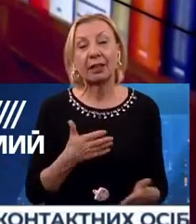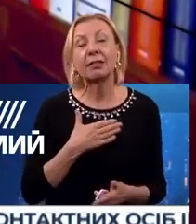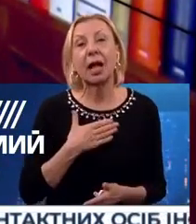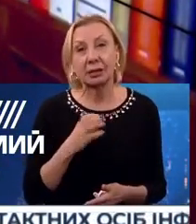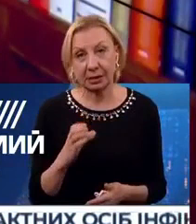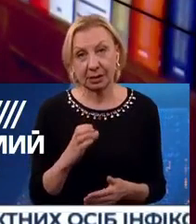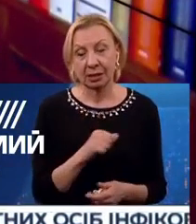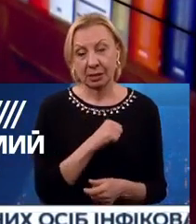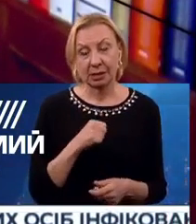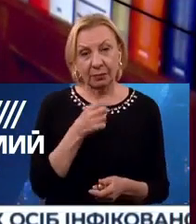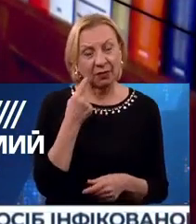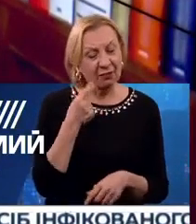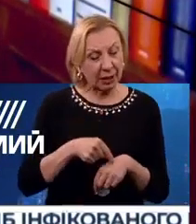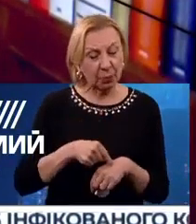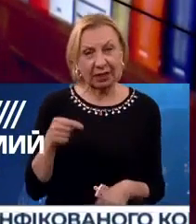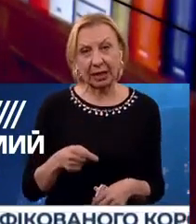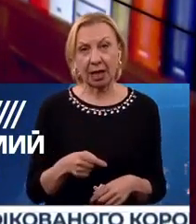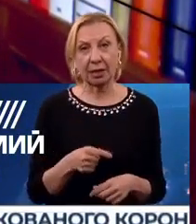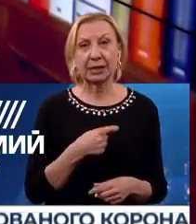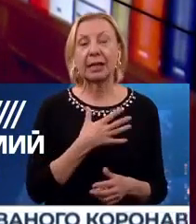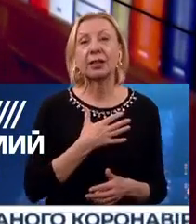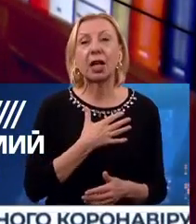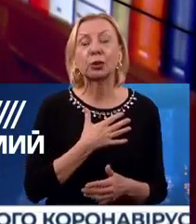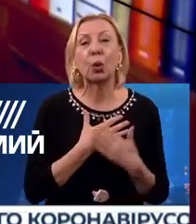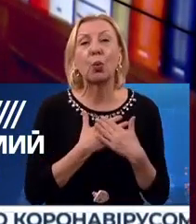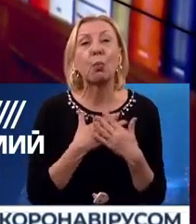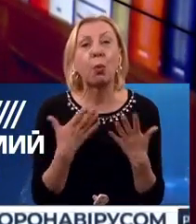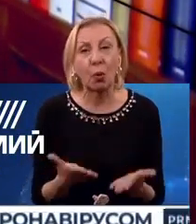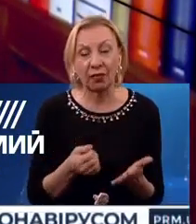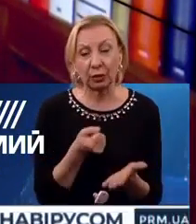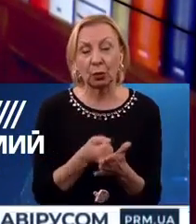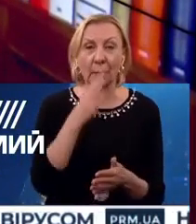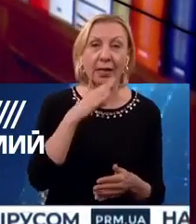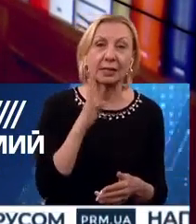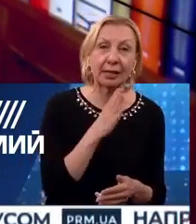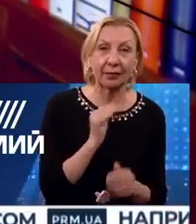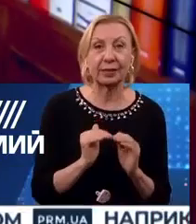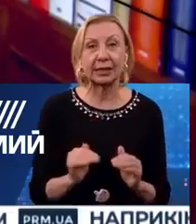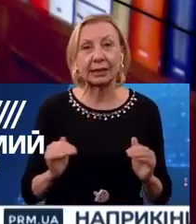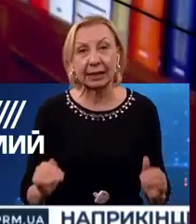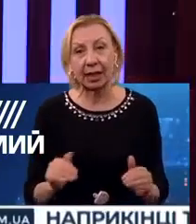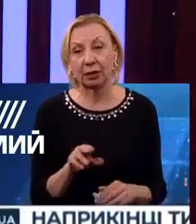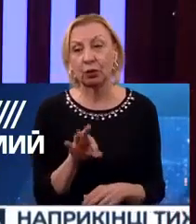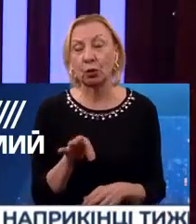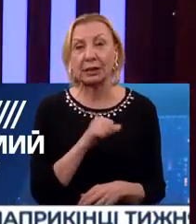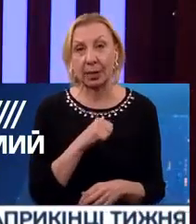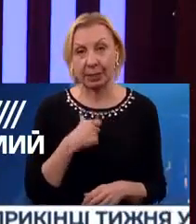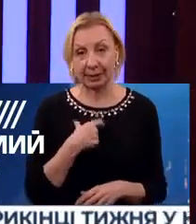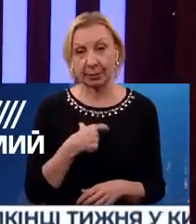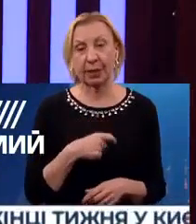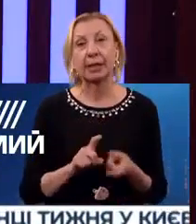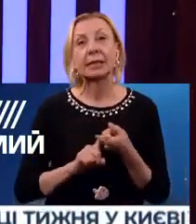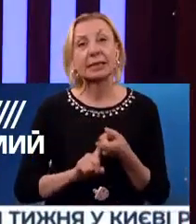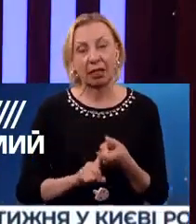самодисципліни, від нашої відповідальності, від нашої любові, врешті, до своїх батьків, до своїх дітей, до самих себе, залежить,